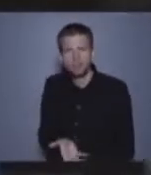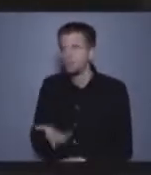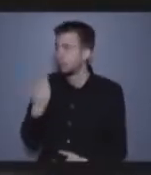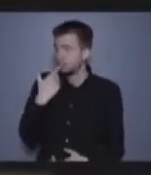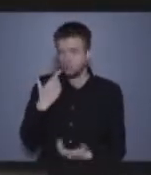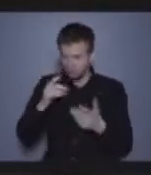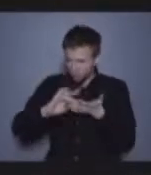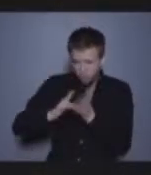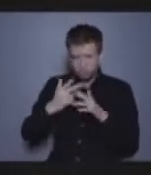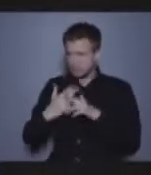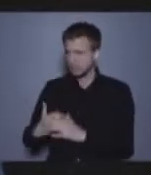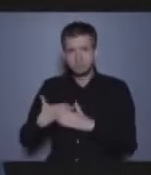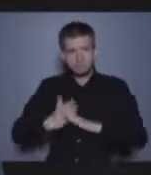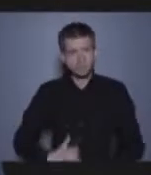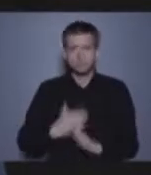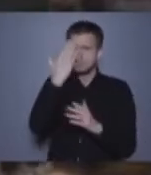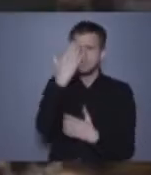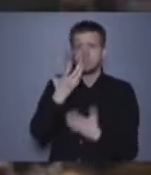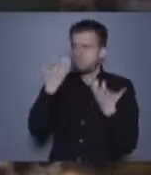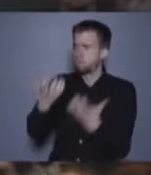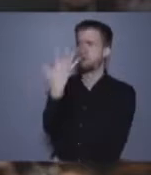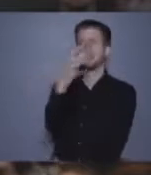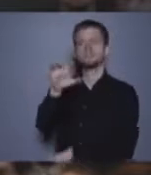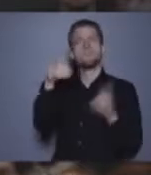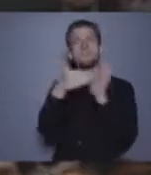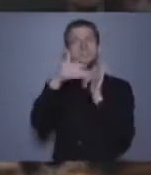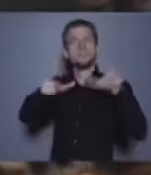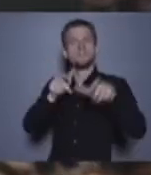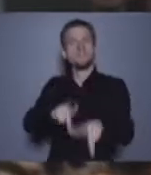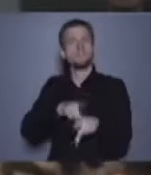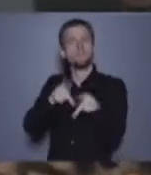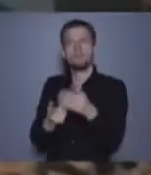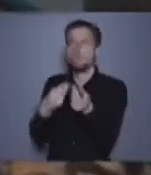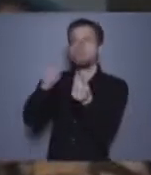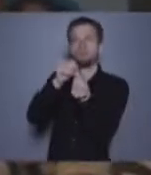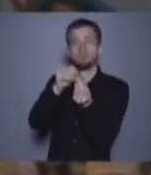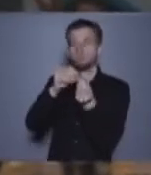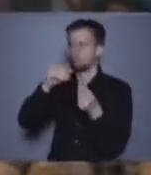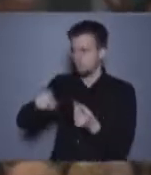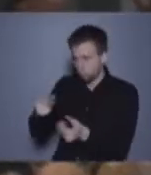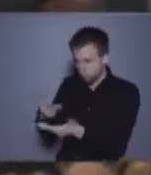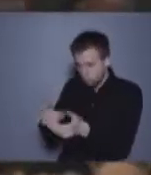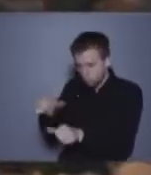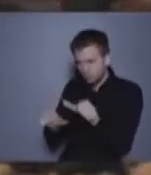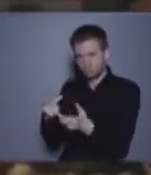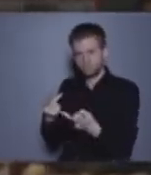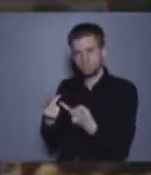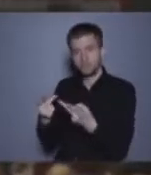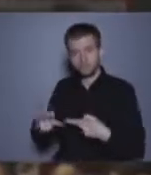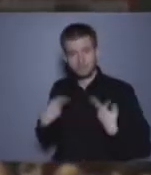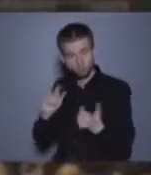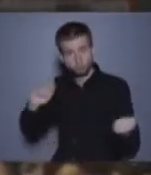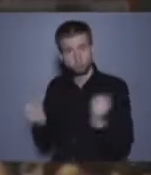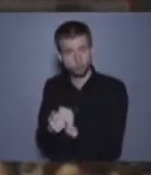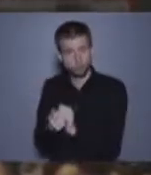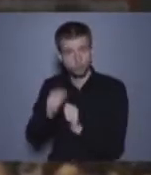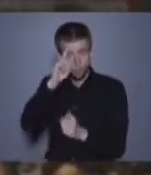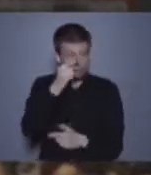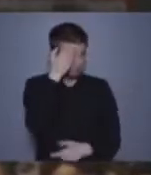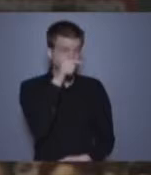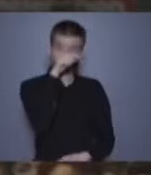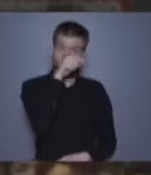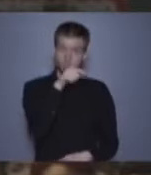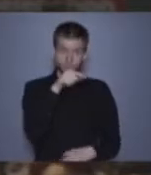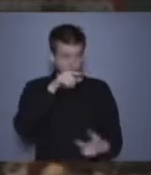de plus, il faut changer leurs conditions de vie. Si vous voulez changer leurs conditions de vie, il faut changer la vôtre. Parce que mieux vous serez payé, meilleur